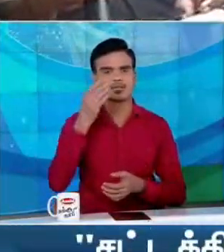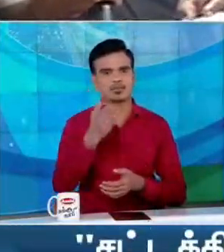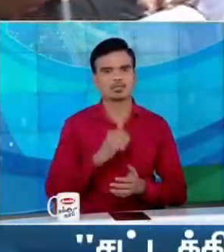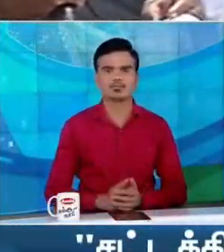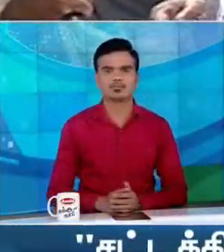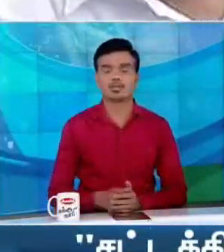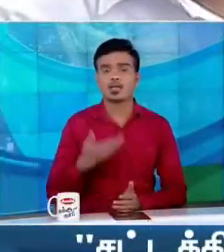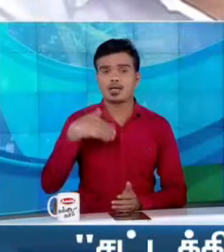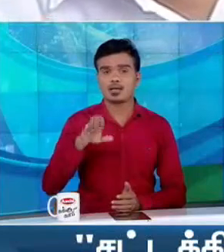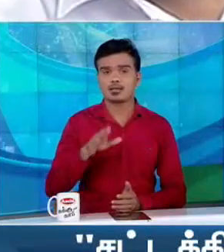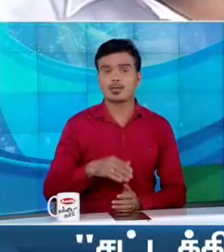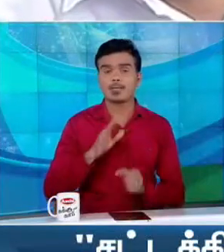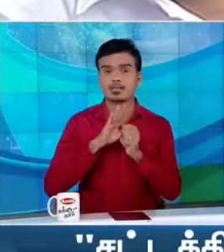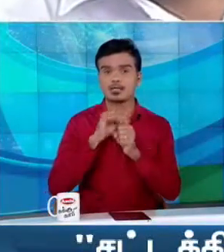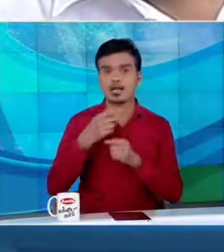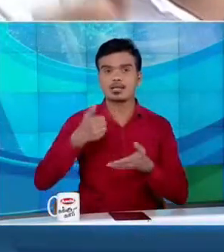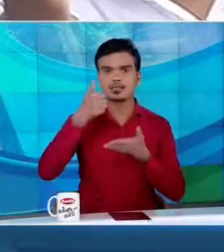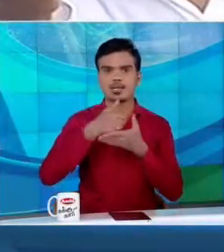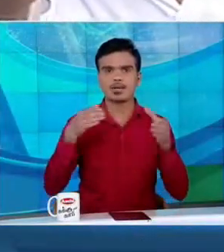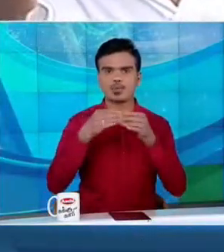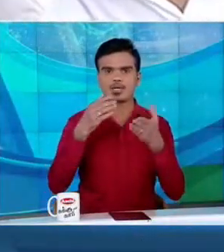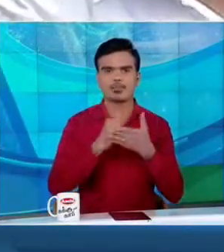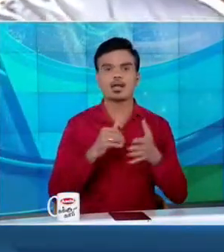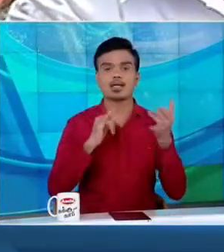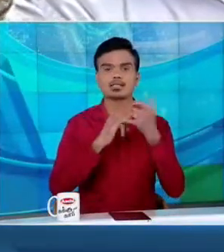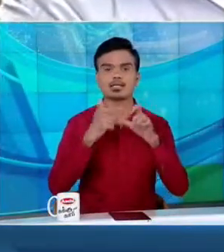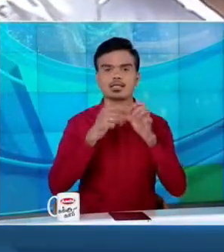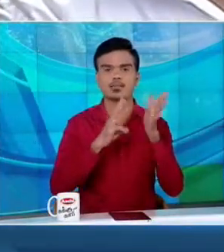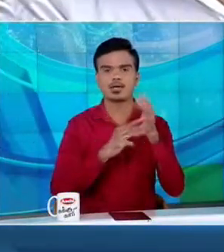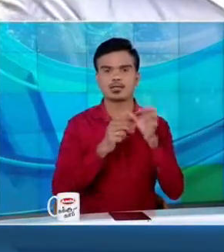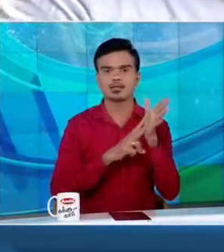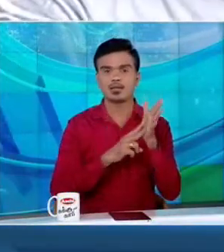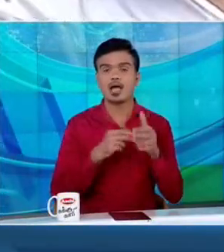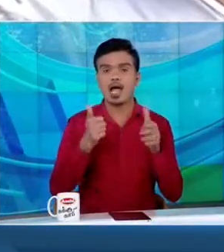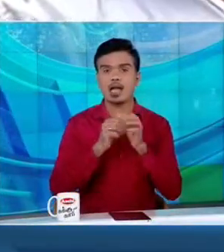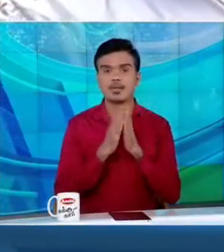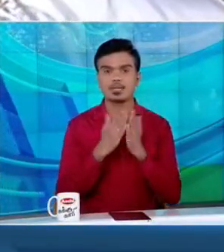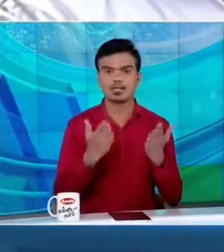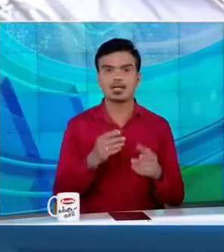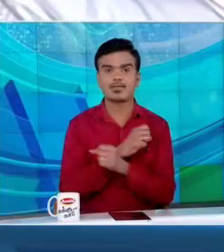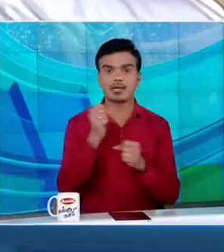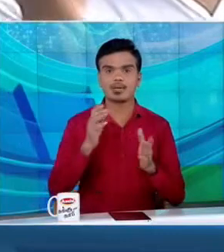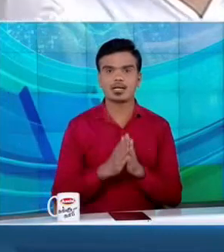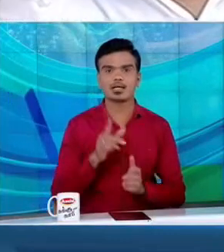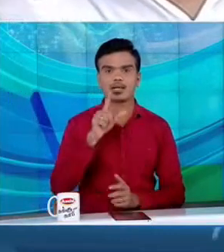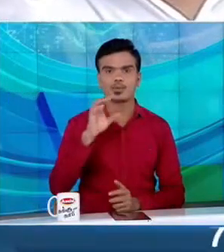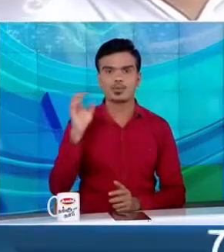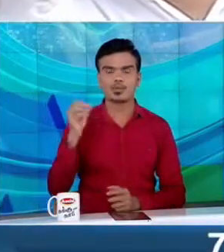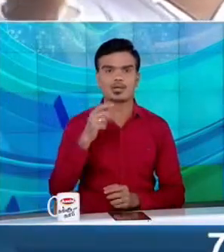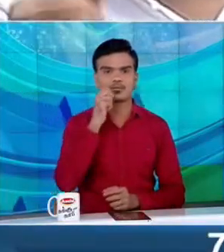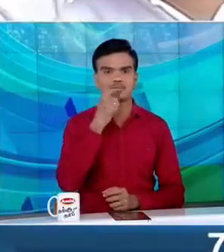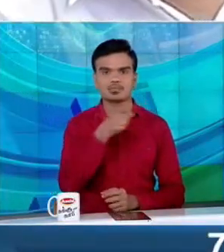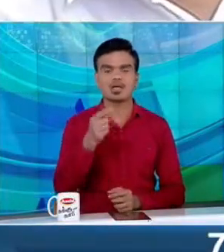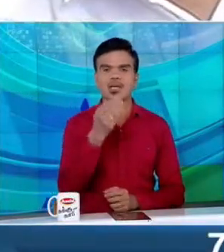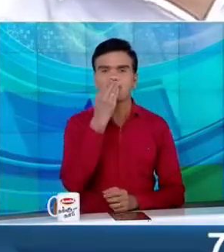ஆர்ப்பாட்டம் நடைபெற்றது. இதில் பேசிய அக்கட்சியின் தலைமை ஒருங்கிணைப்பாளர் சீமான், அண்ணா பிறந்த நாளில் விடுதலை செய்யப்பட்ட 700